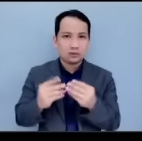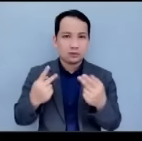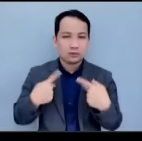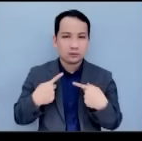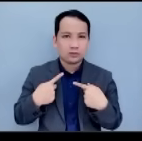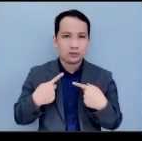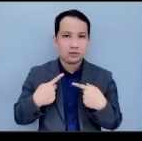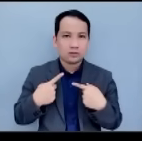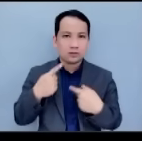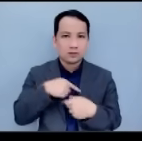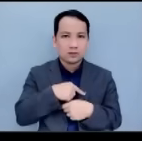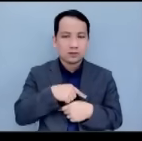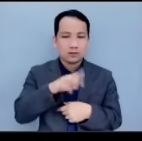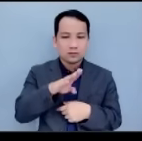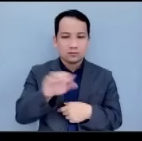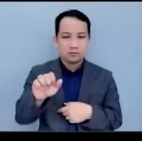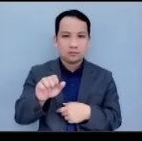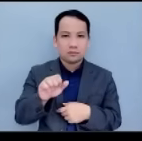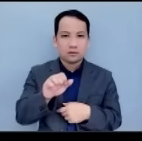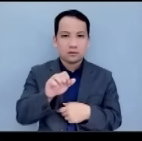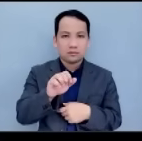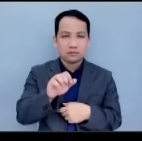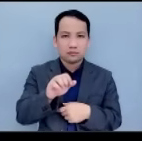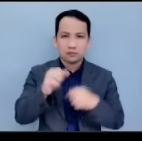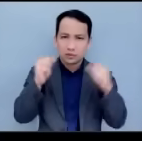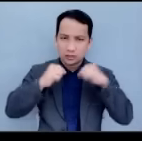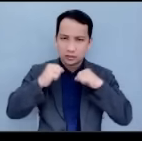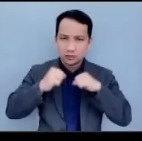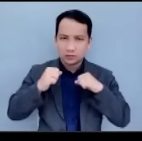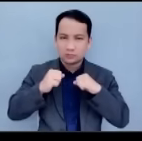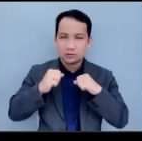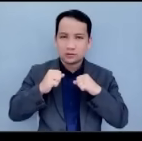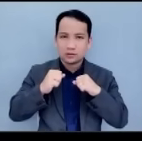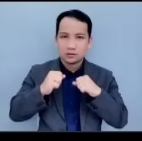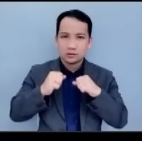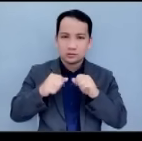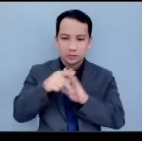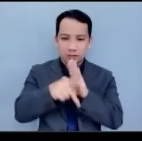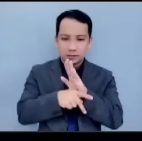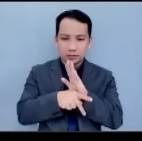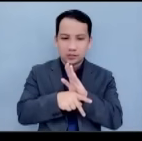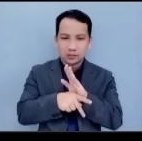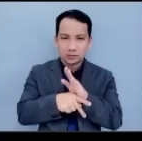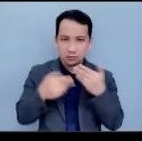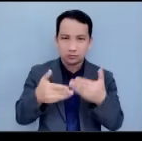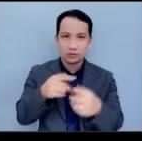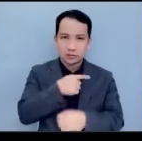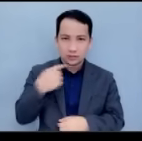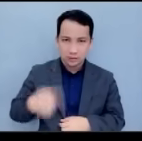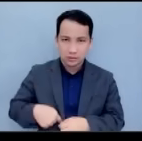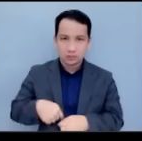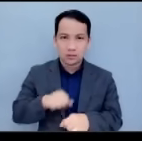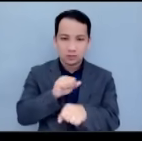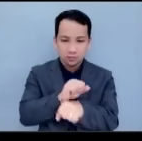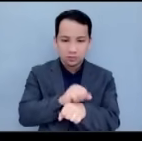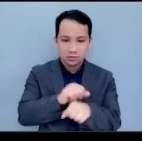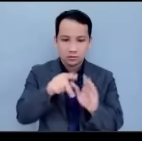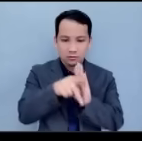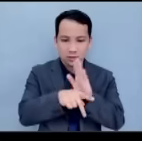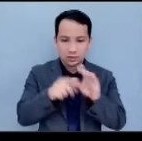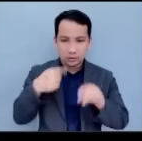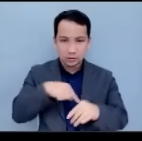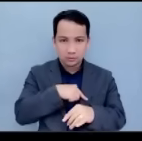our bilateral mechanisms with China work, and we will leverage our bilateral mechanisms with other claimant